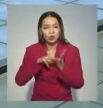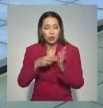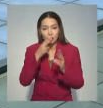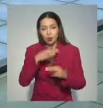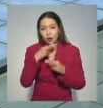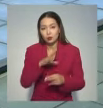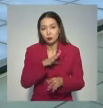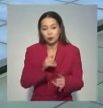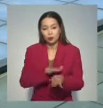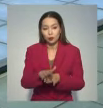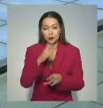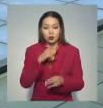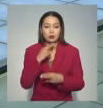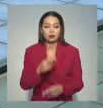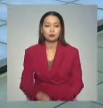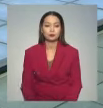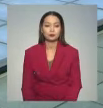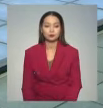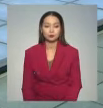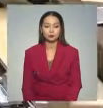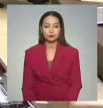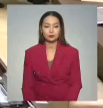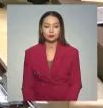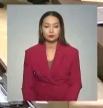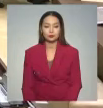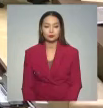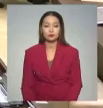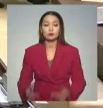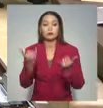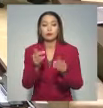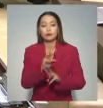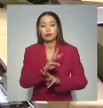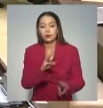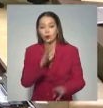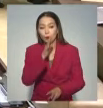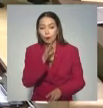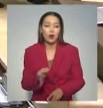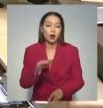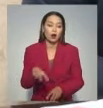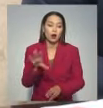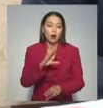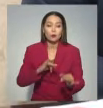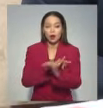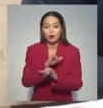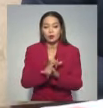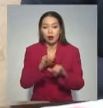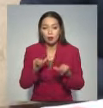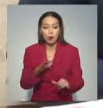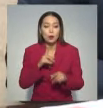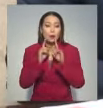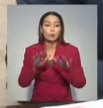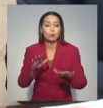қарады. Толығырақ әріптесім Ақбота Базарбай тарқатады. Бүгін үкімет сағатында аймақтардың дамуы талқыланды. Парламенттік